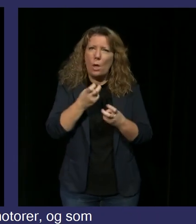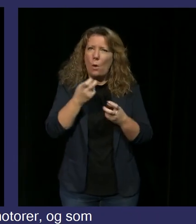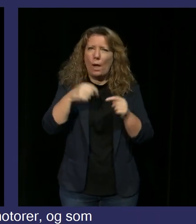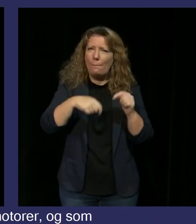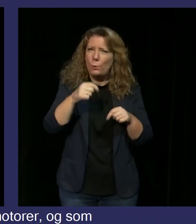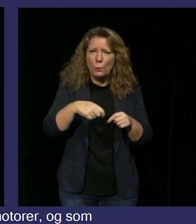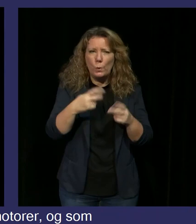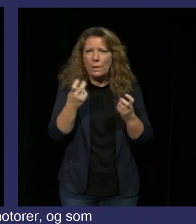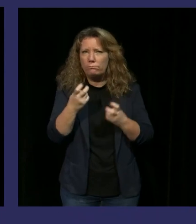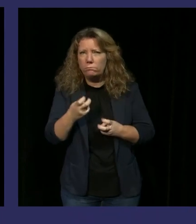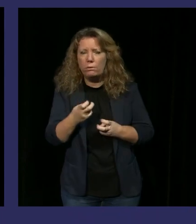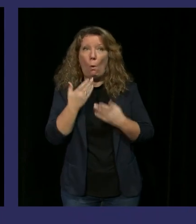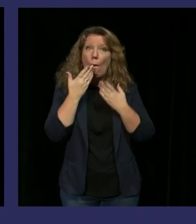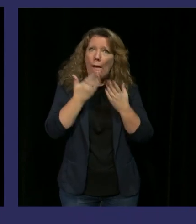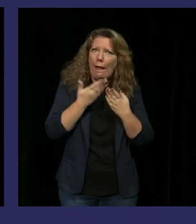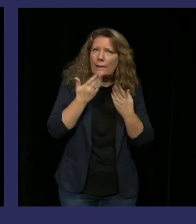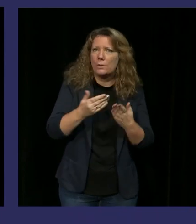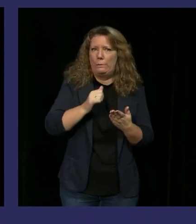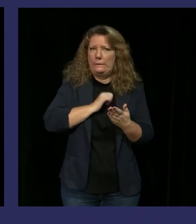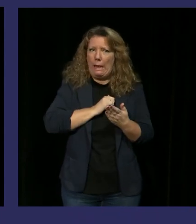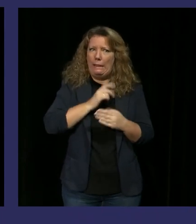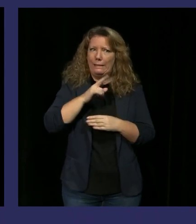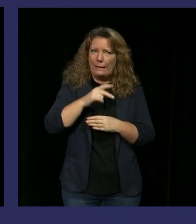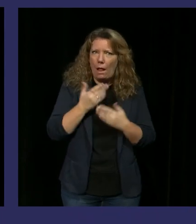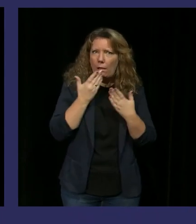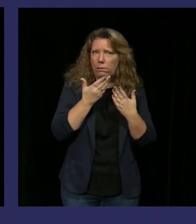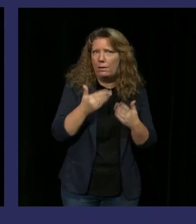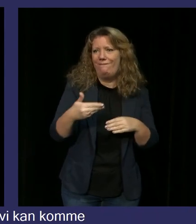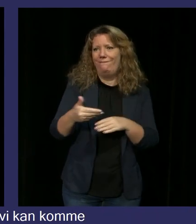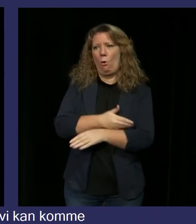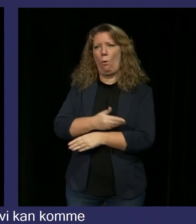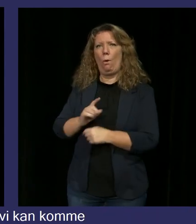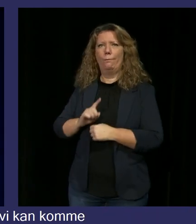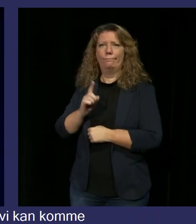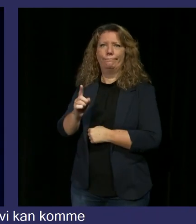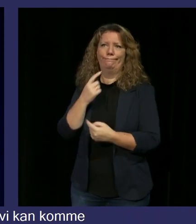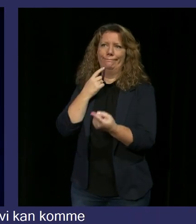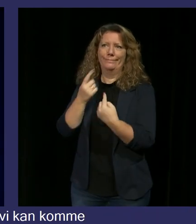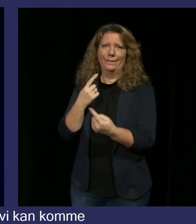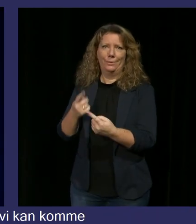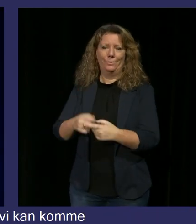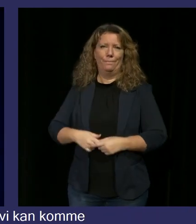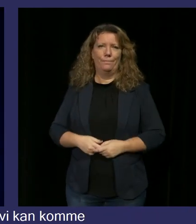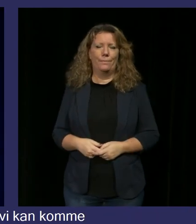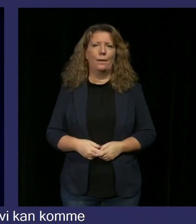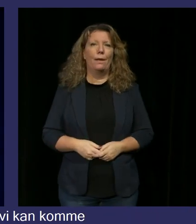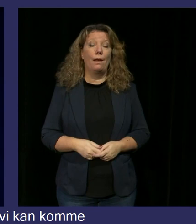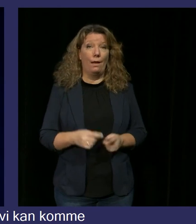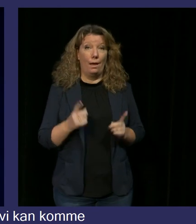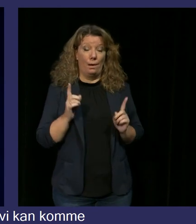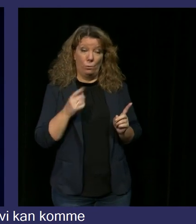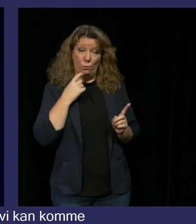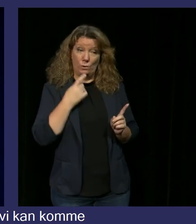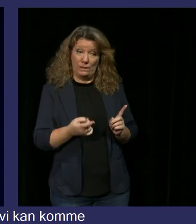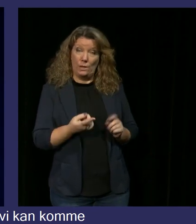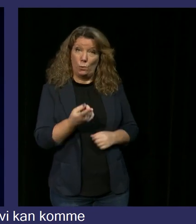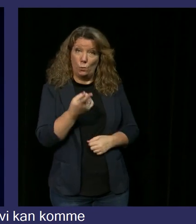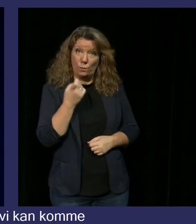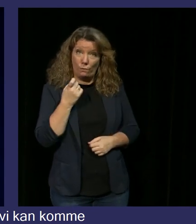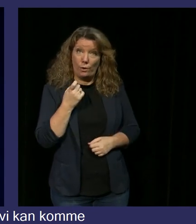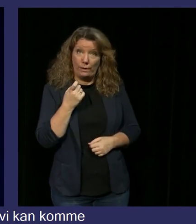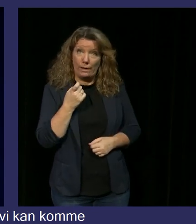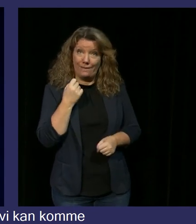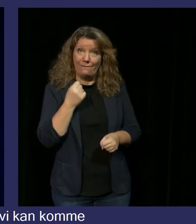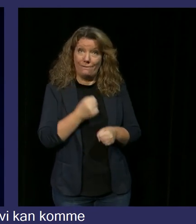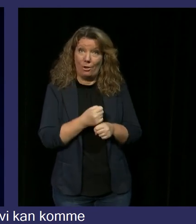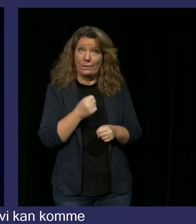veldig mye opp digitalt også før man går til en konsultasjon. Og når du sier det en utfordring altså at de kan